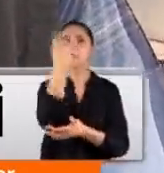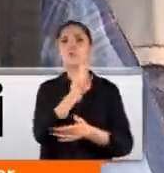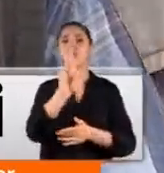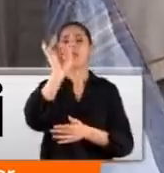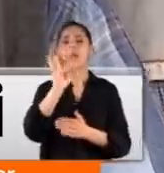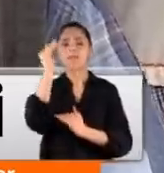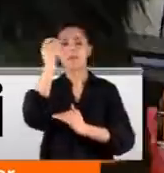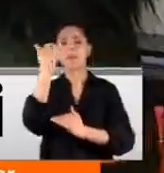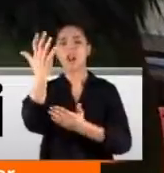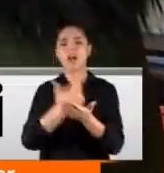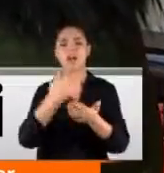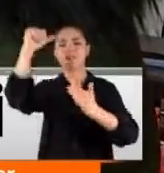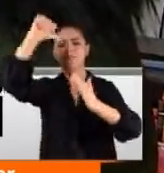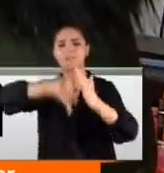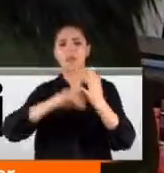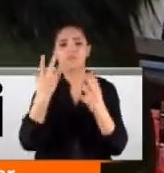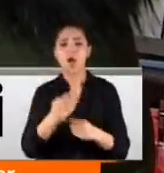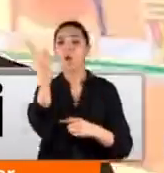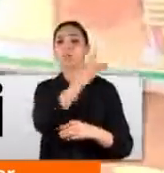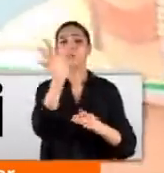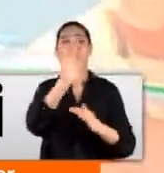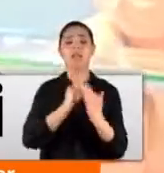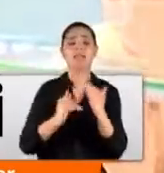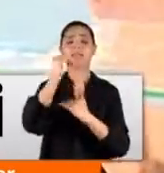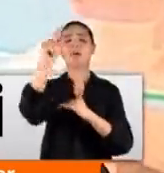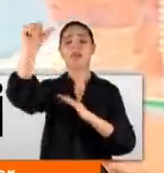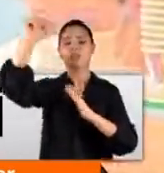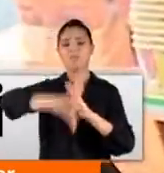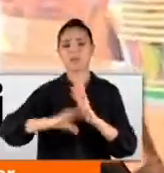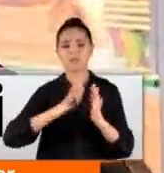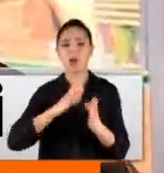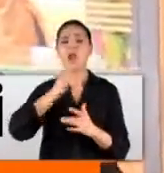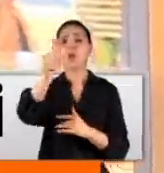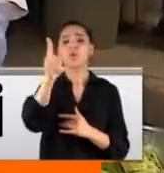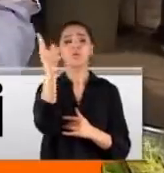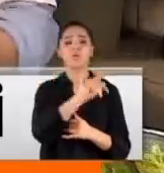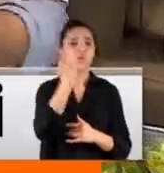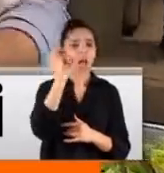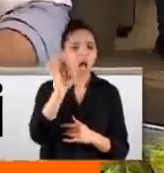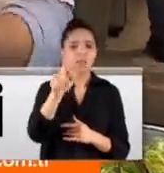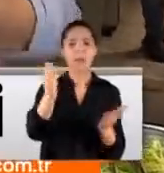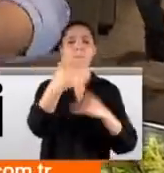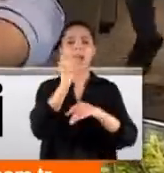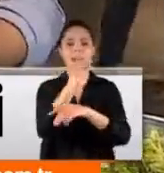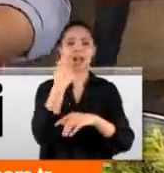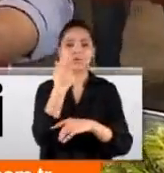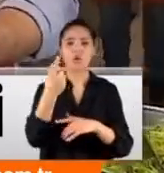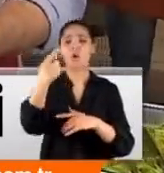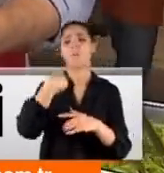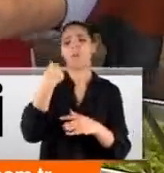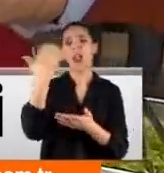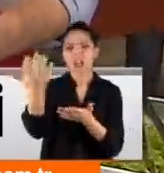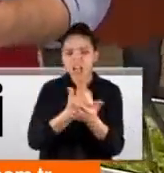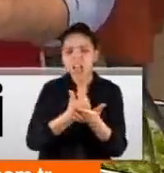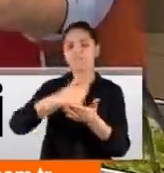kadar azaldı yani. %50'nin üstünde diyebilirim. Hemen hemen %60-70 civarında. Paket servis olunca yani ciromuz ister istemez